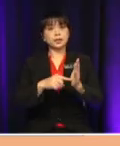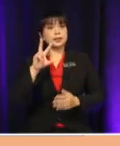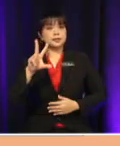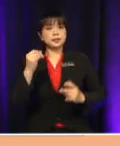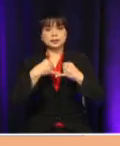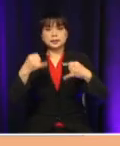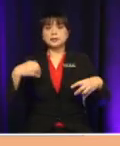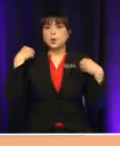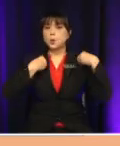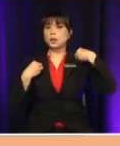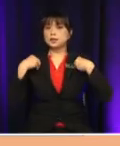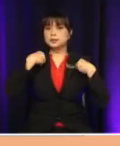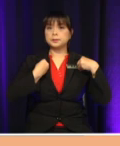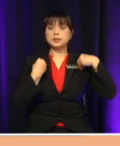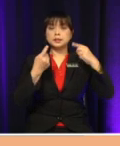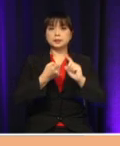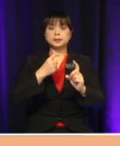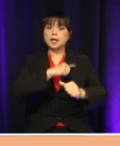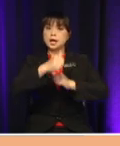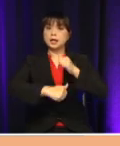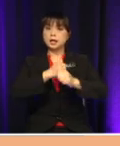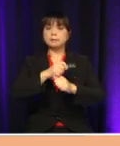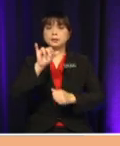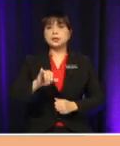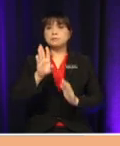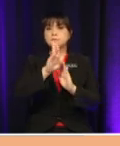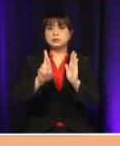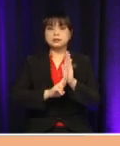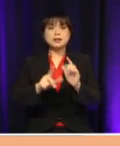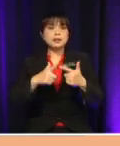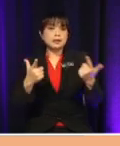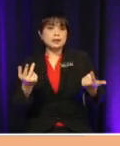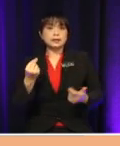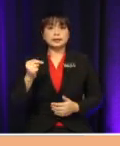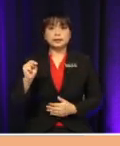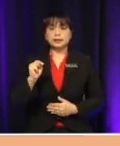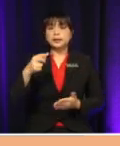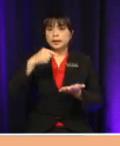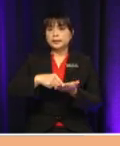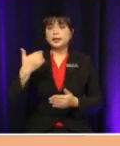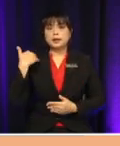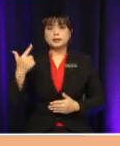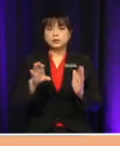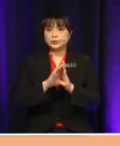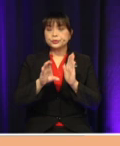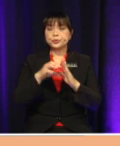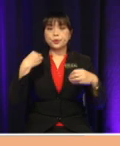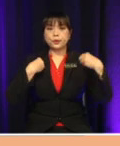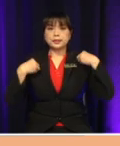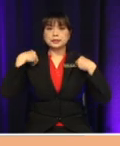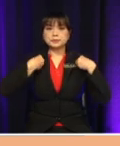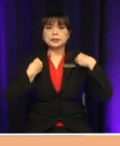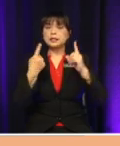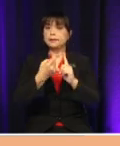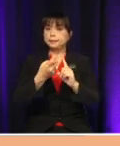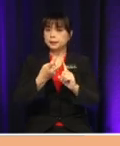organisme dari alam yang berlainan so ini semua merupakan contoh-contoh organisme daripada alam-alam kita